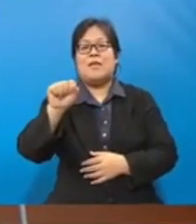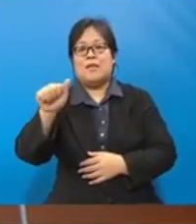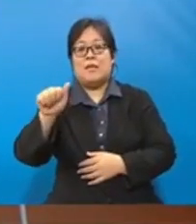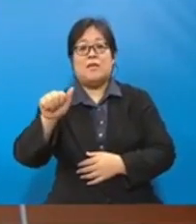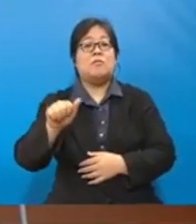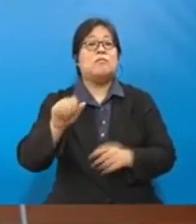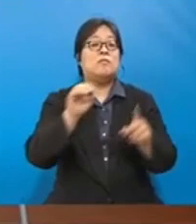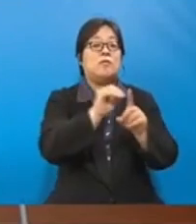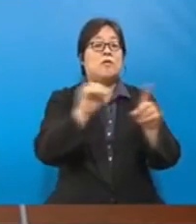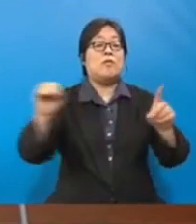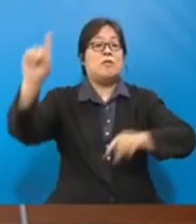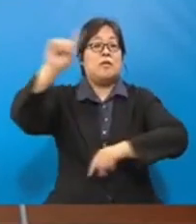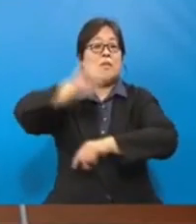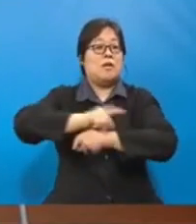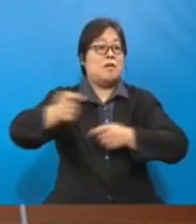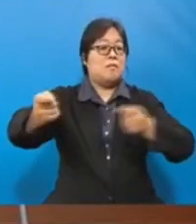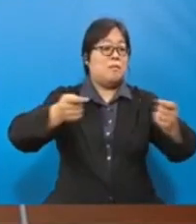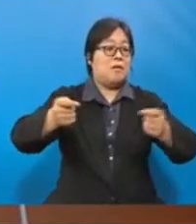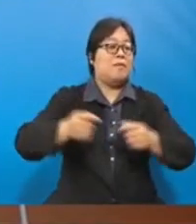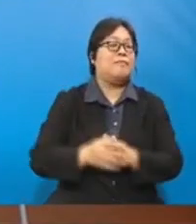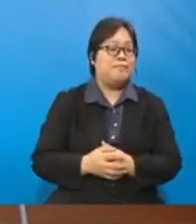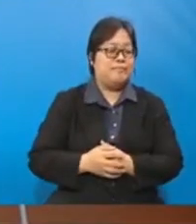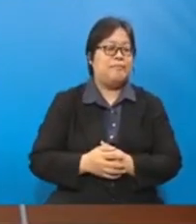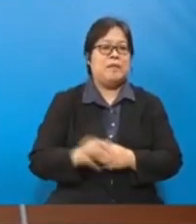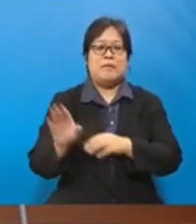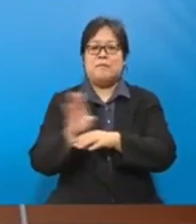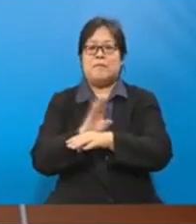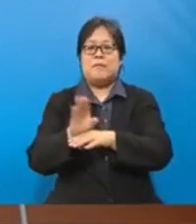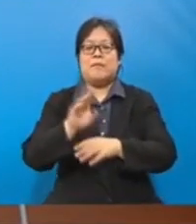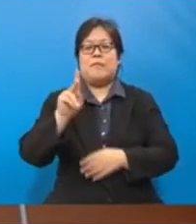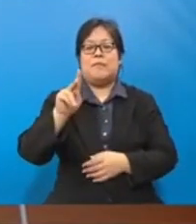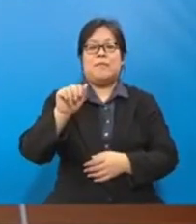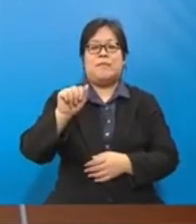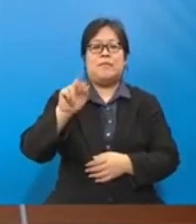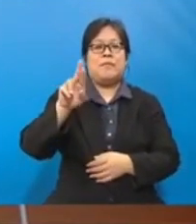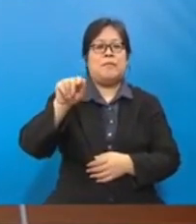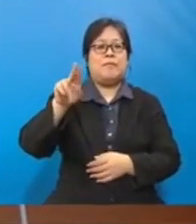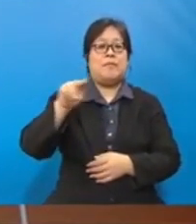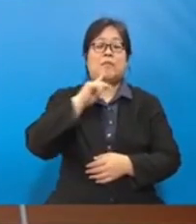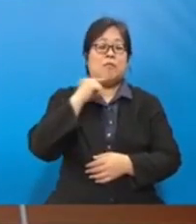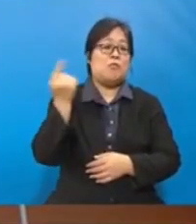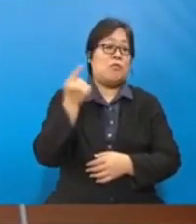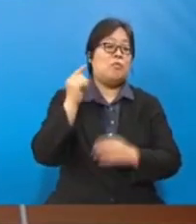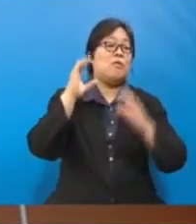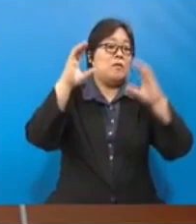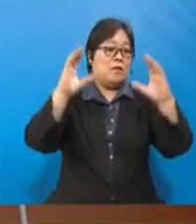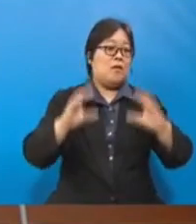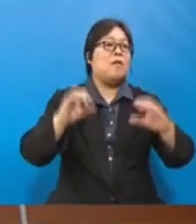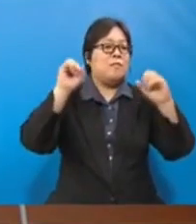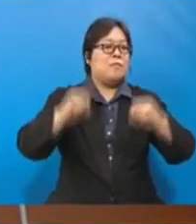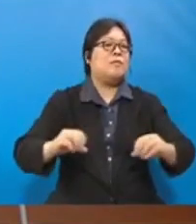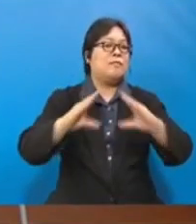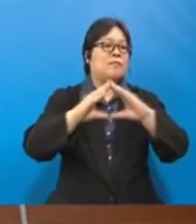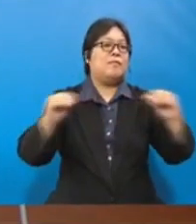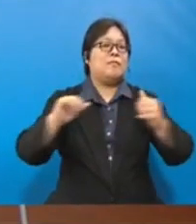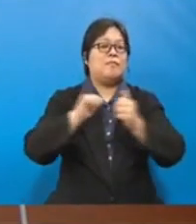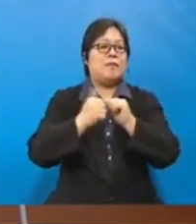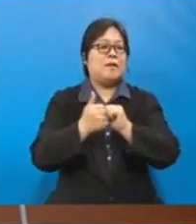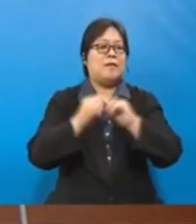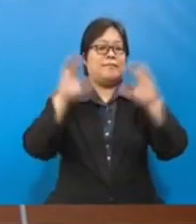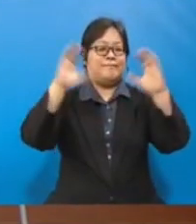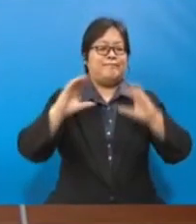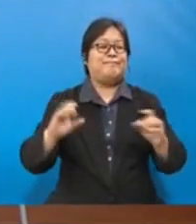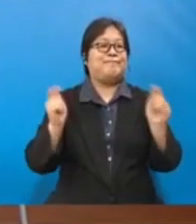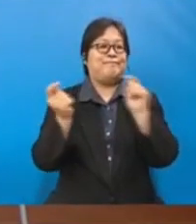satu hari pun takbiran ini perdagangan karbon karbon trading merupakan satu pendekatan yang dapat menangani isu perubahan iklim